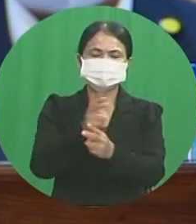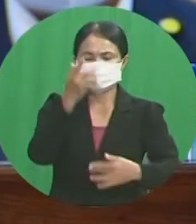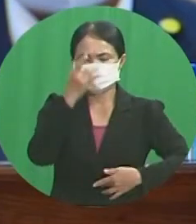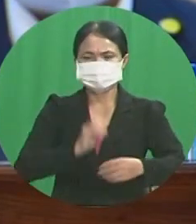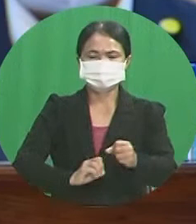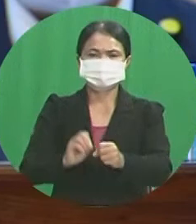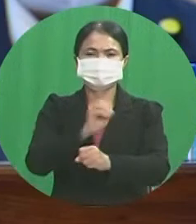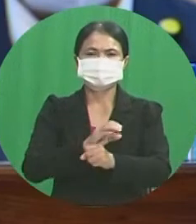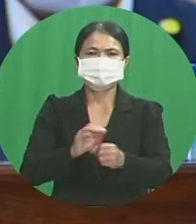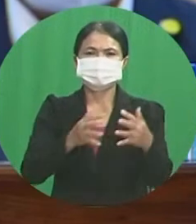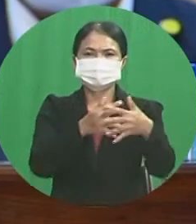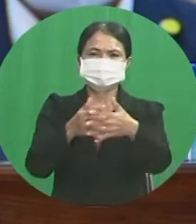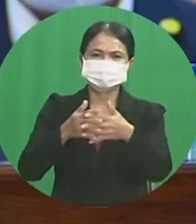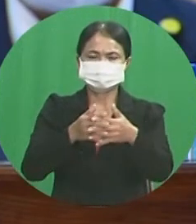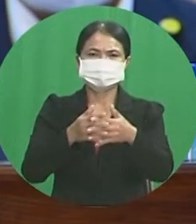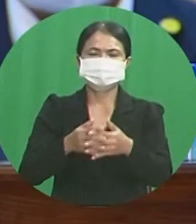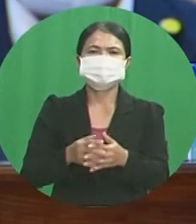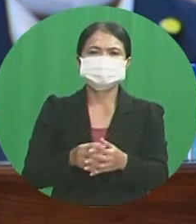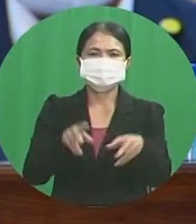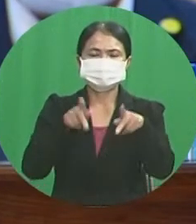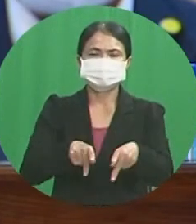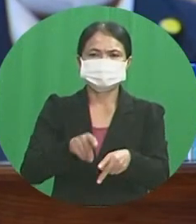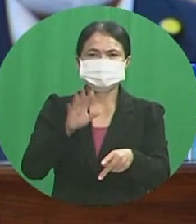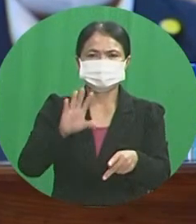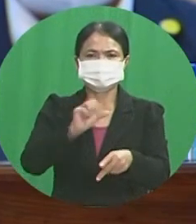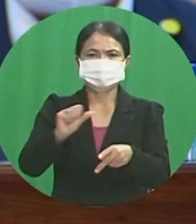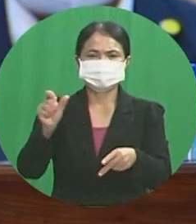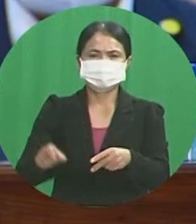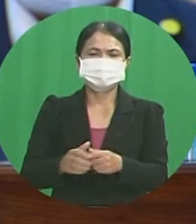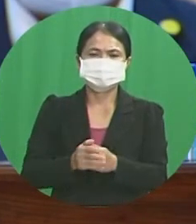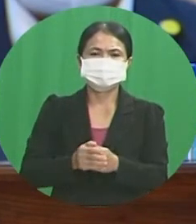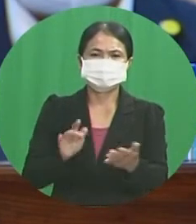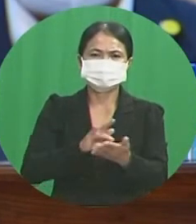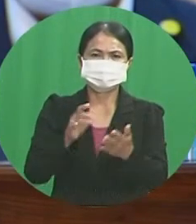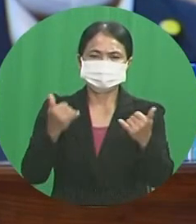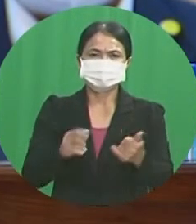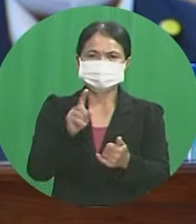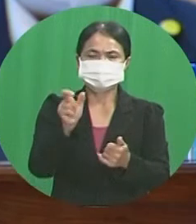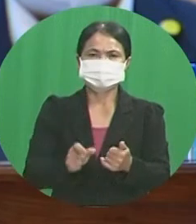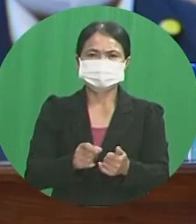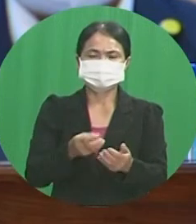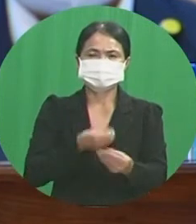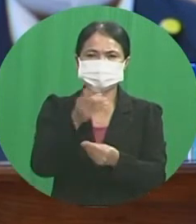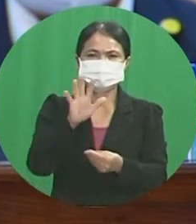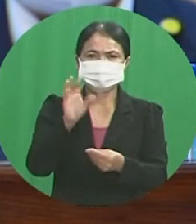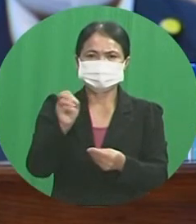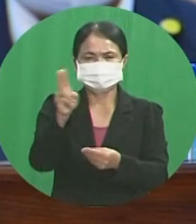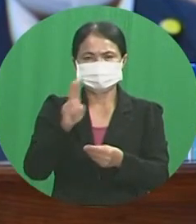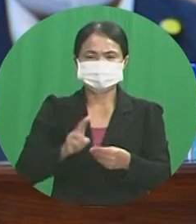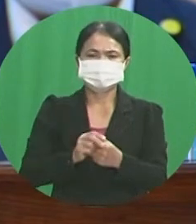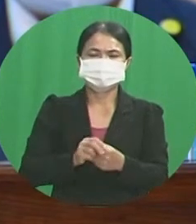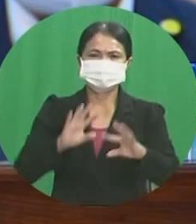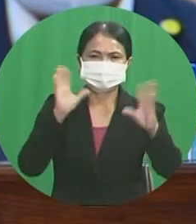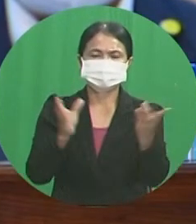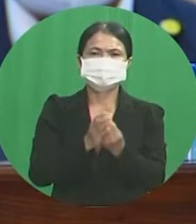COVID-19 ពីសហរដ្ឋអាមេរិកសម្រាប់មនុស្សចំនួន 50,000 នាក់ដោយថ្នាំនេះមួយអ្នកត្រូវចំណាយអស់$50ដែលស